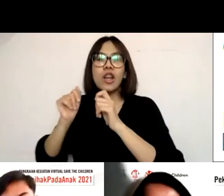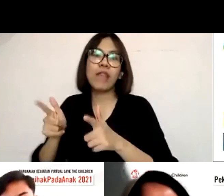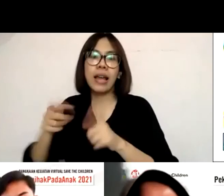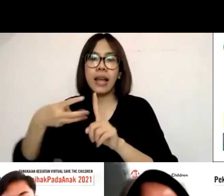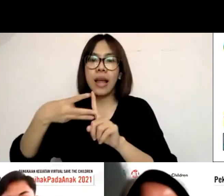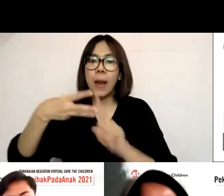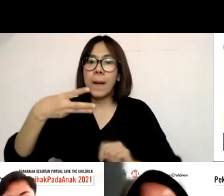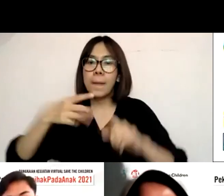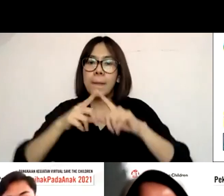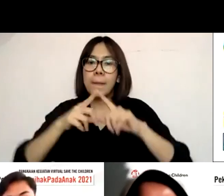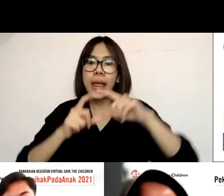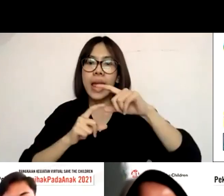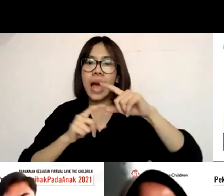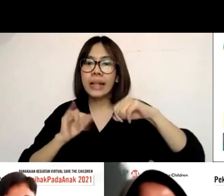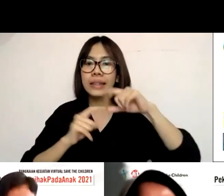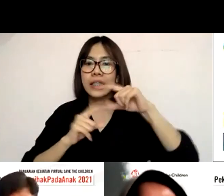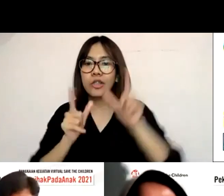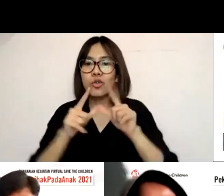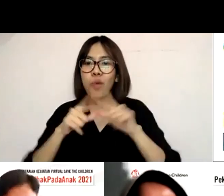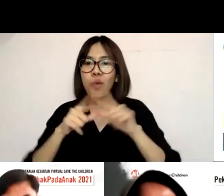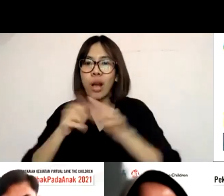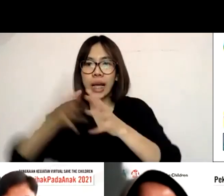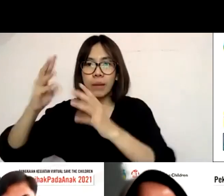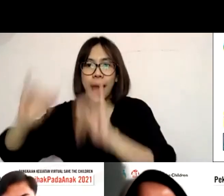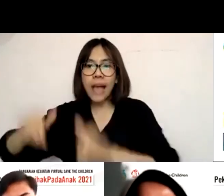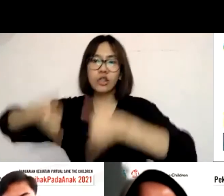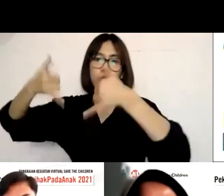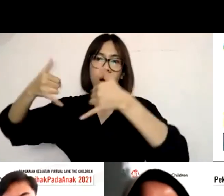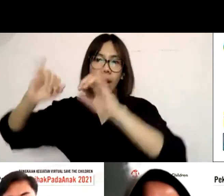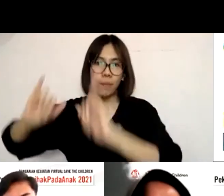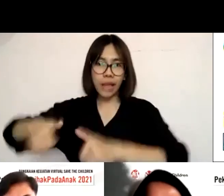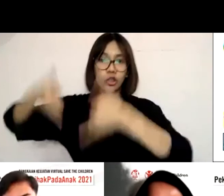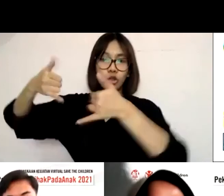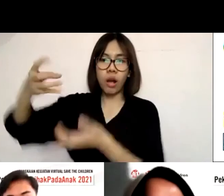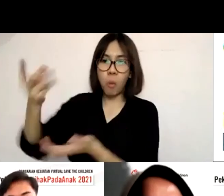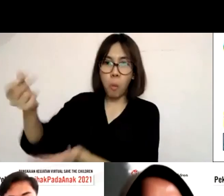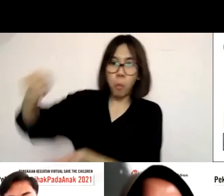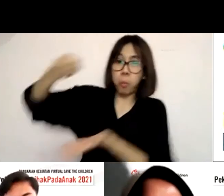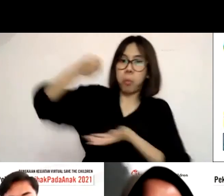situ, nanti Pak Samto bisa bantu untuk sampaikan ke